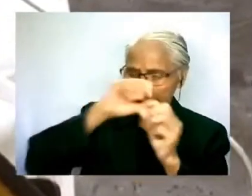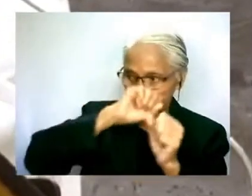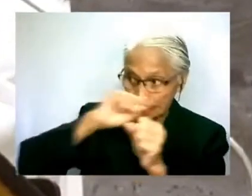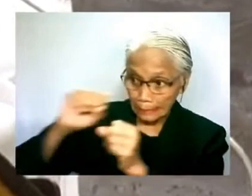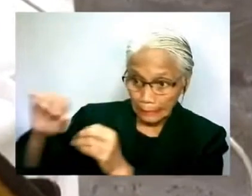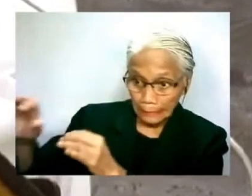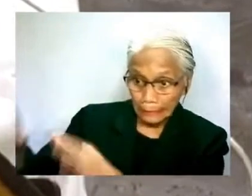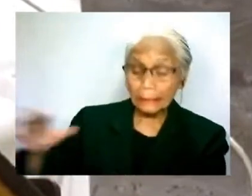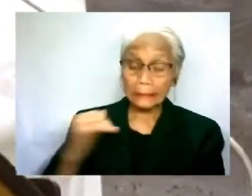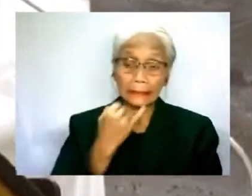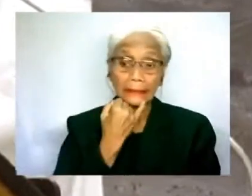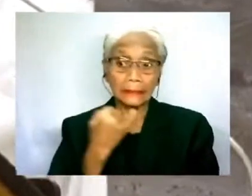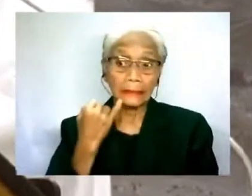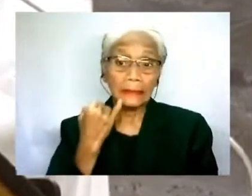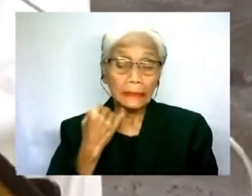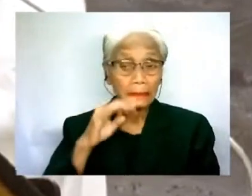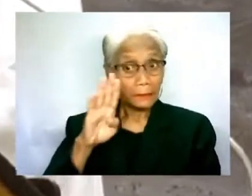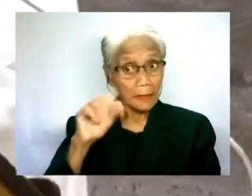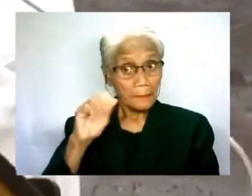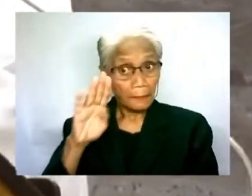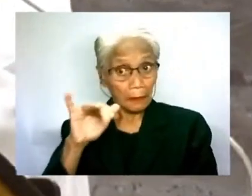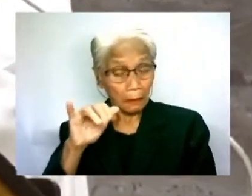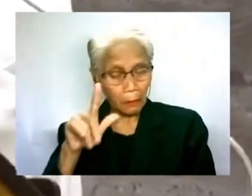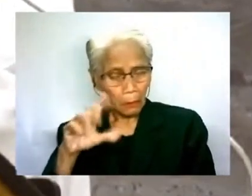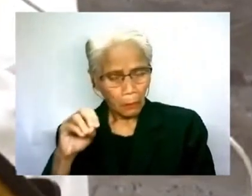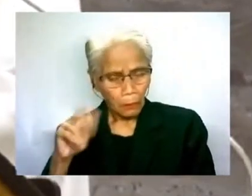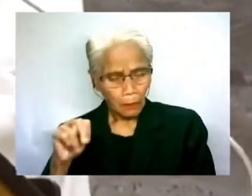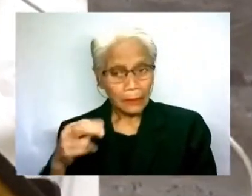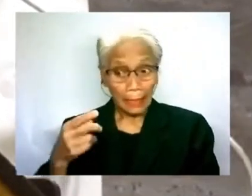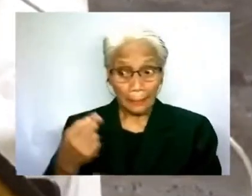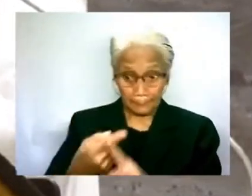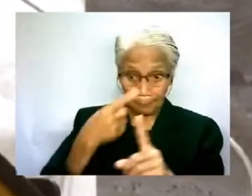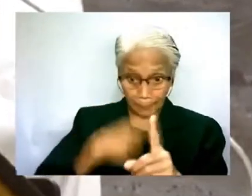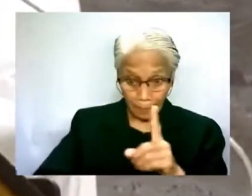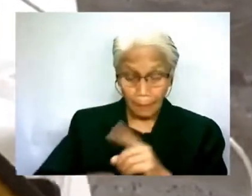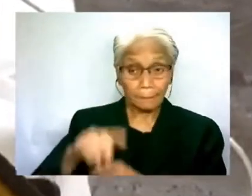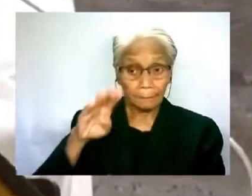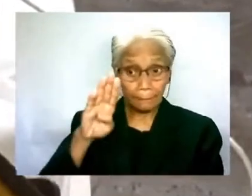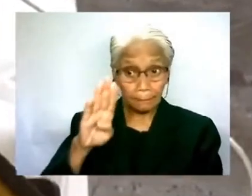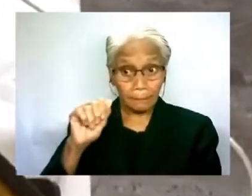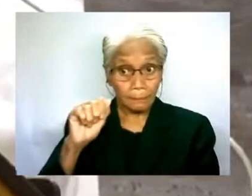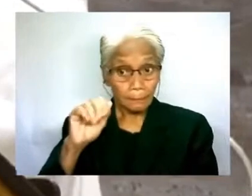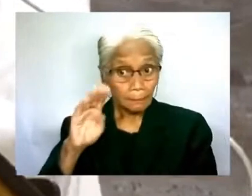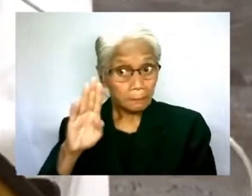Babilonia, at mula sa Babilonia hanggang kay Jesus,